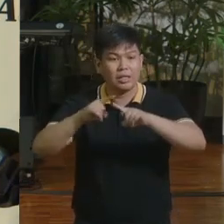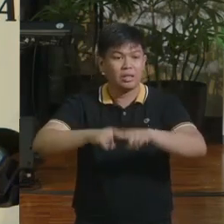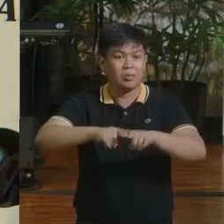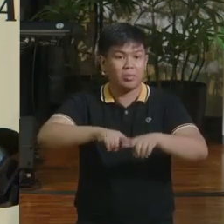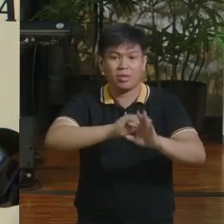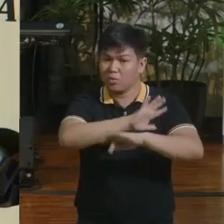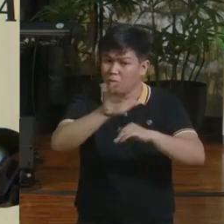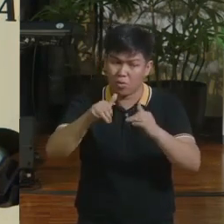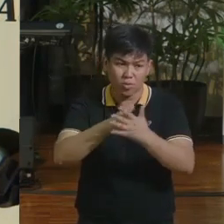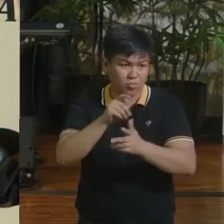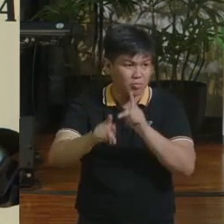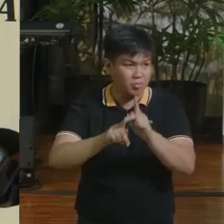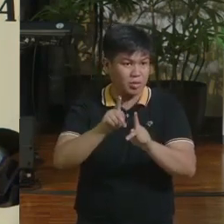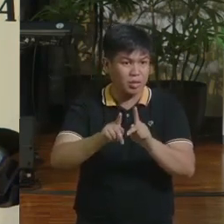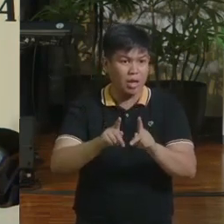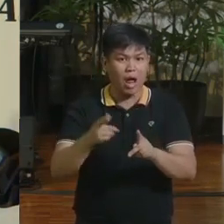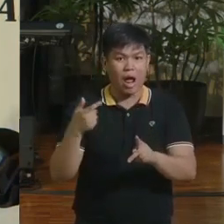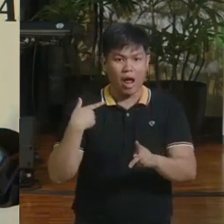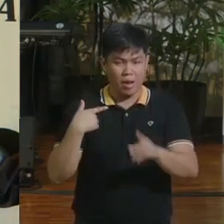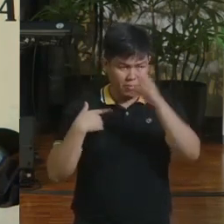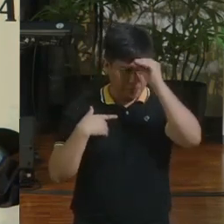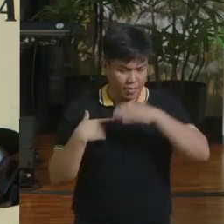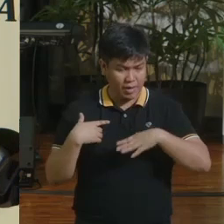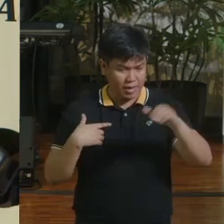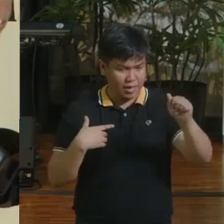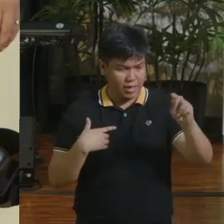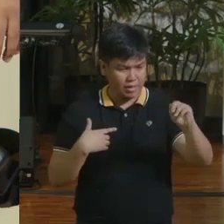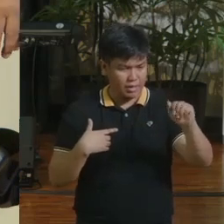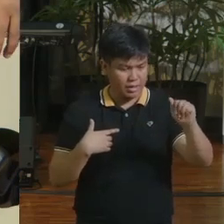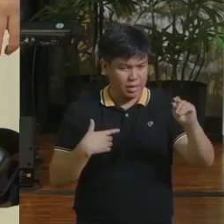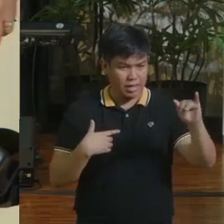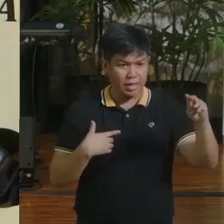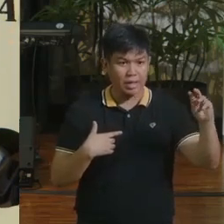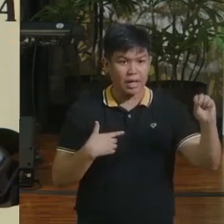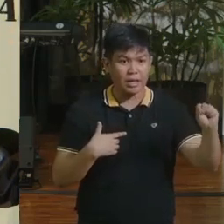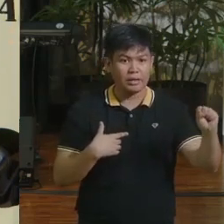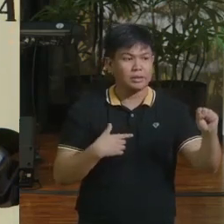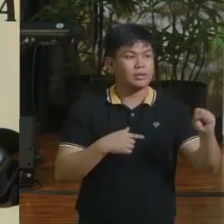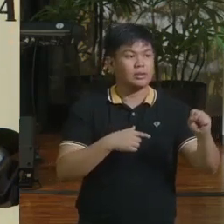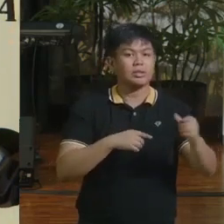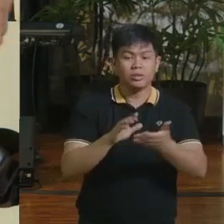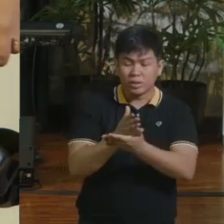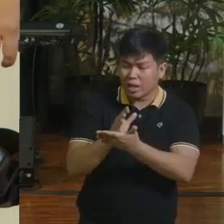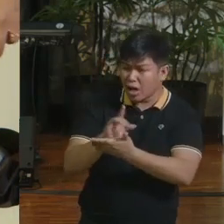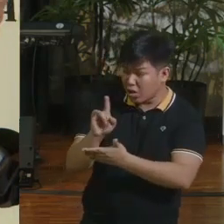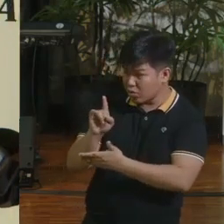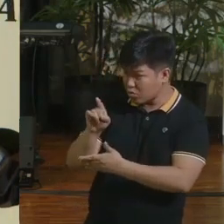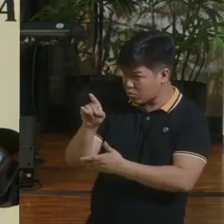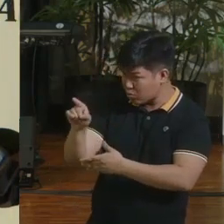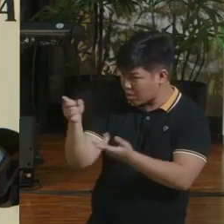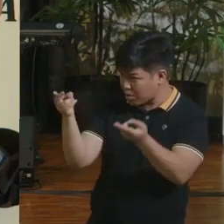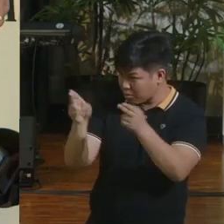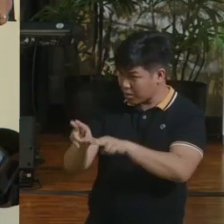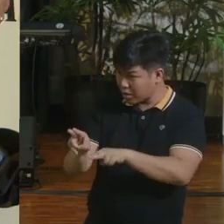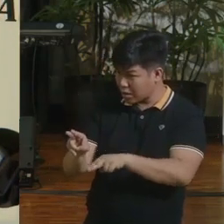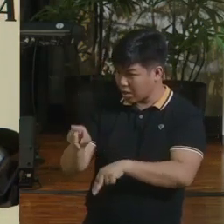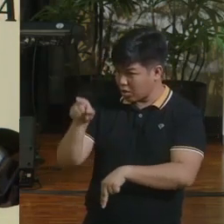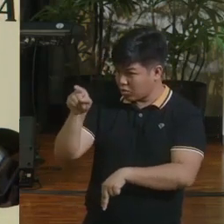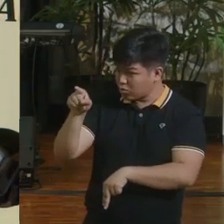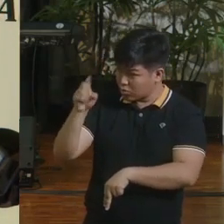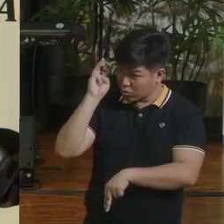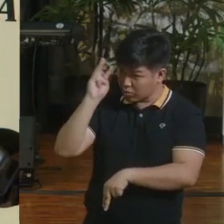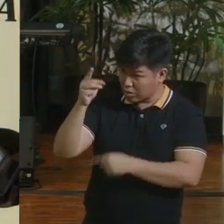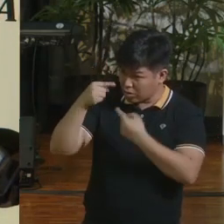kasama niya. Dumating si Ananias, pinaliwanag ko ano ang pagtawag sa kanya, that he will go preach the gospel to